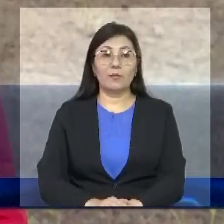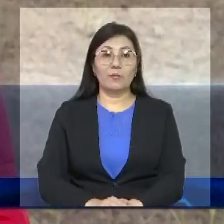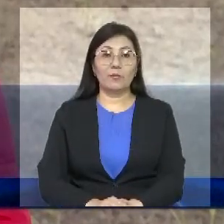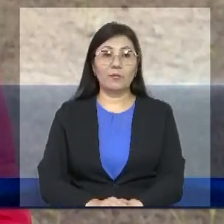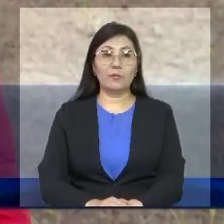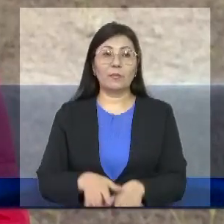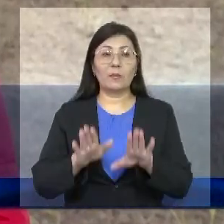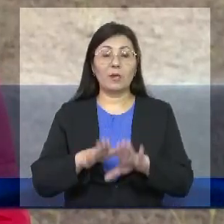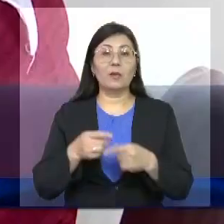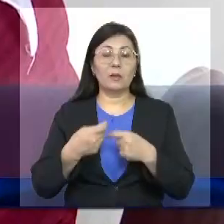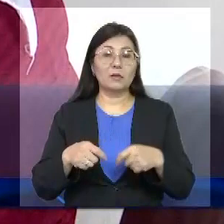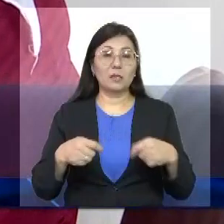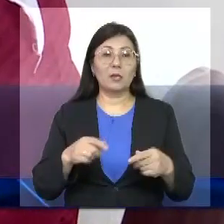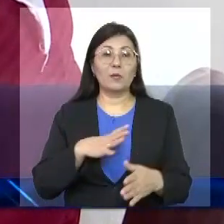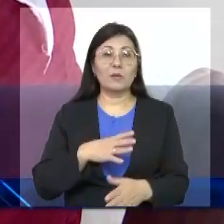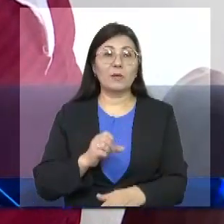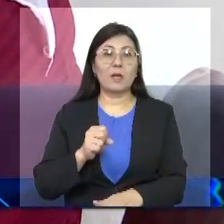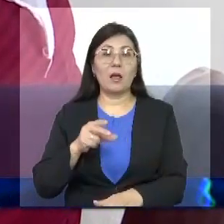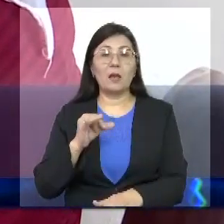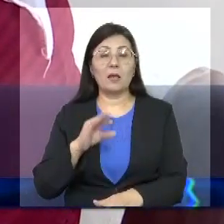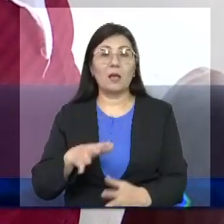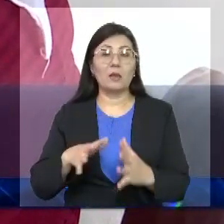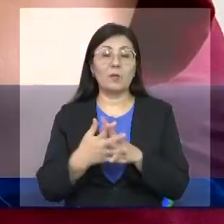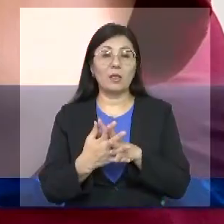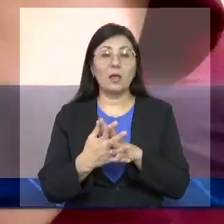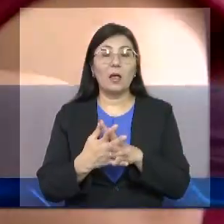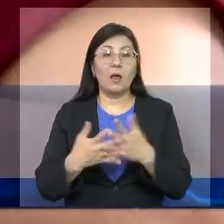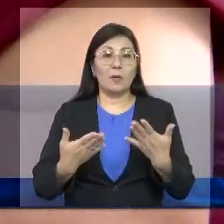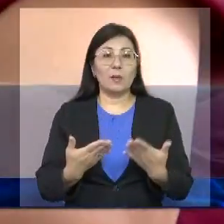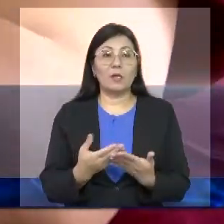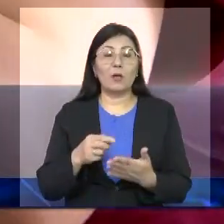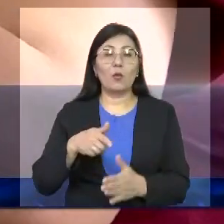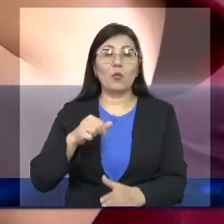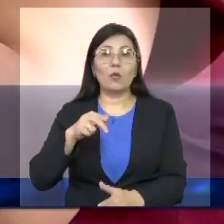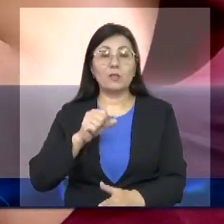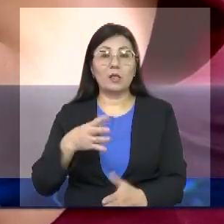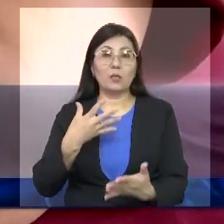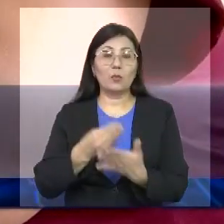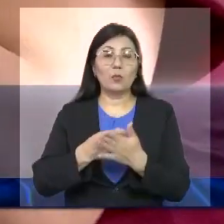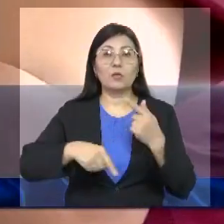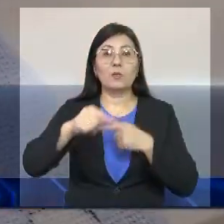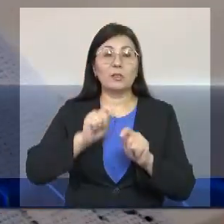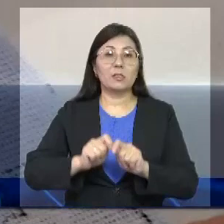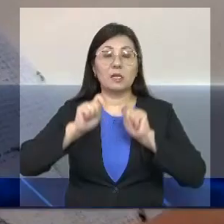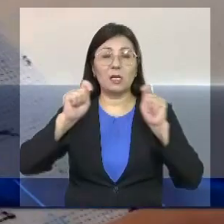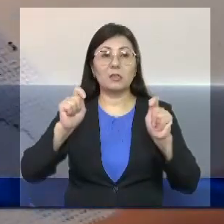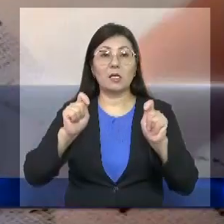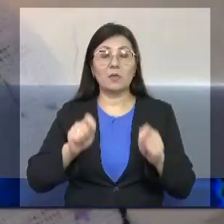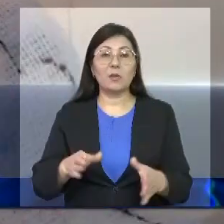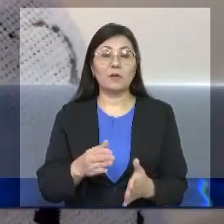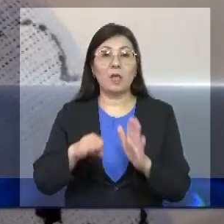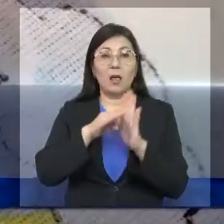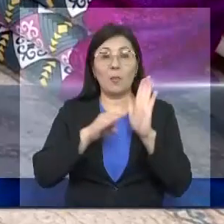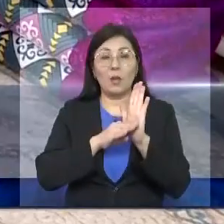қалғанбыз, қалғанын бұйырса сатамыз. Әлияның ауылдасы Гүлзат Уелбаева да ауыл аманаты жобасы арқылы өз бизнесін ашқан жандардың бірі. Ол